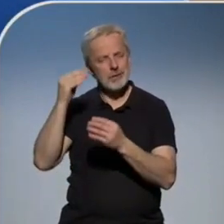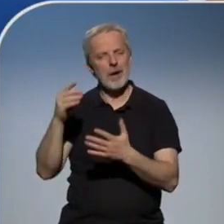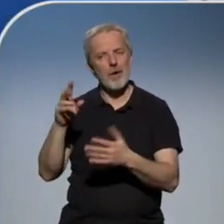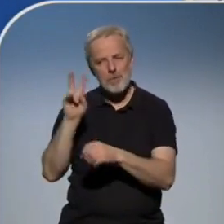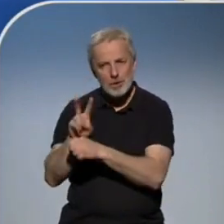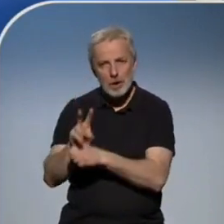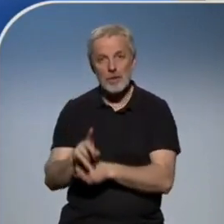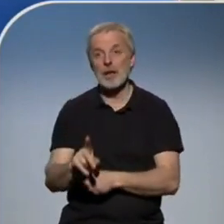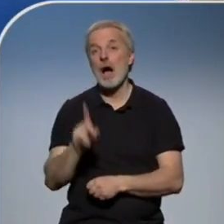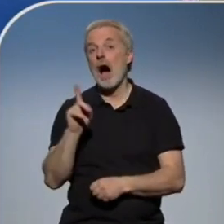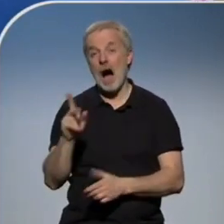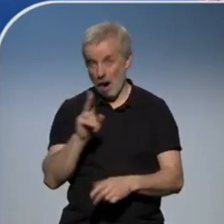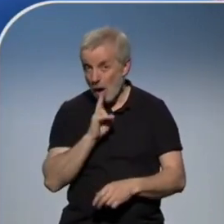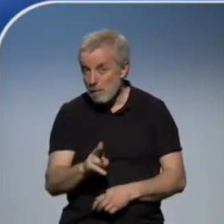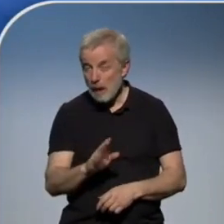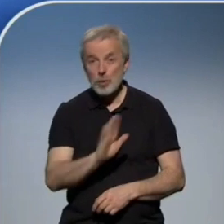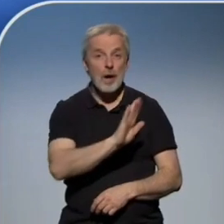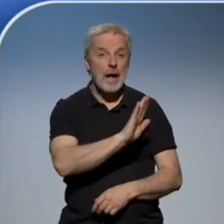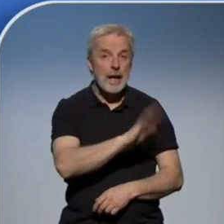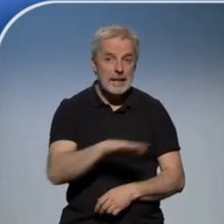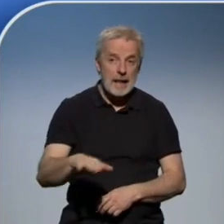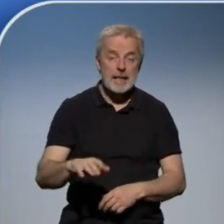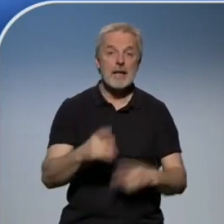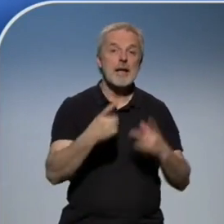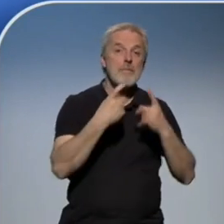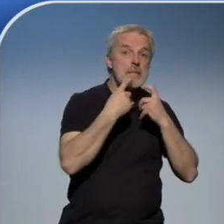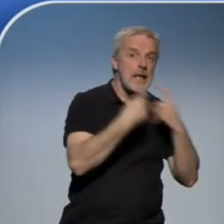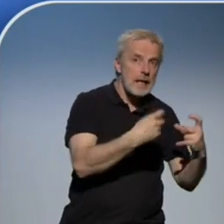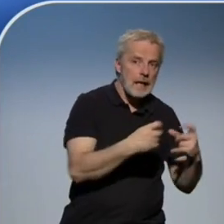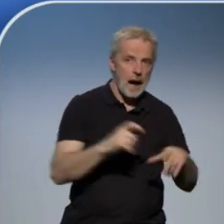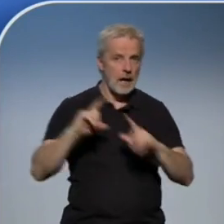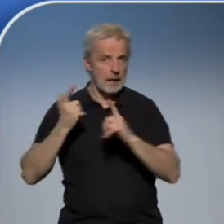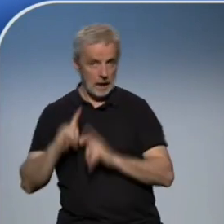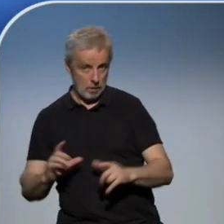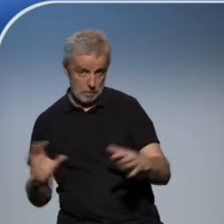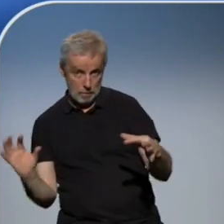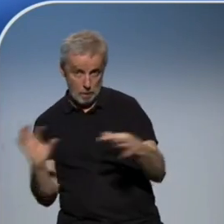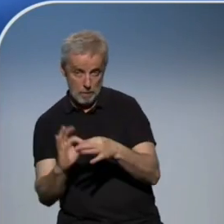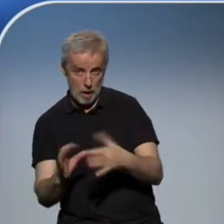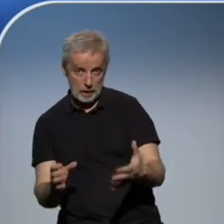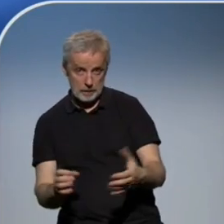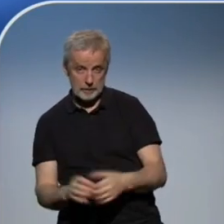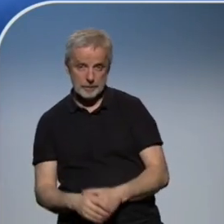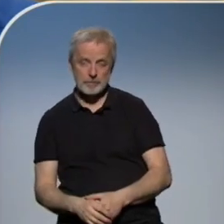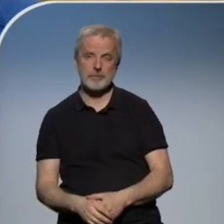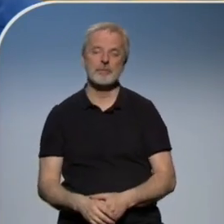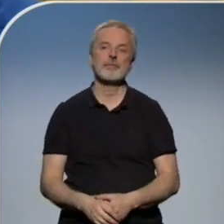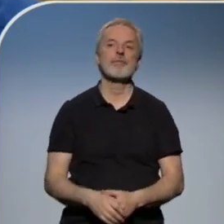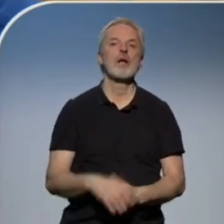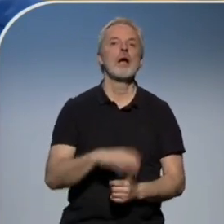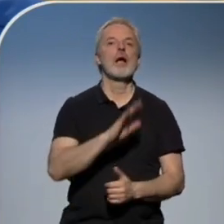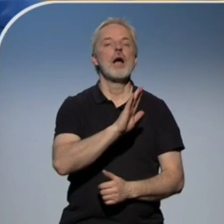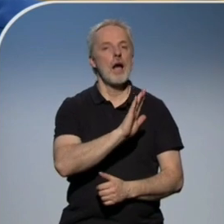psychosomatiku versus malé děti? Protože asi spousta lidí bere malé děti jako naprosto bezstarostné, pohodové. Mm. Ony by bezstarostné i